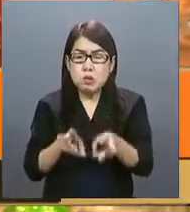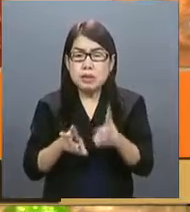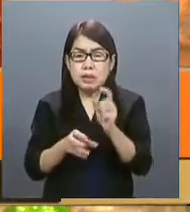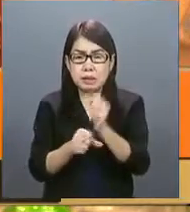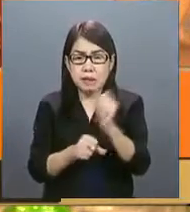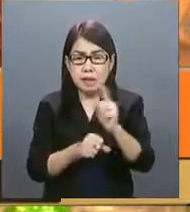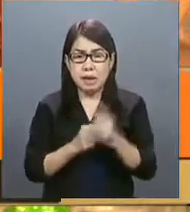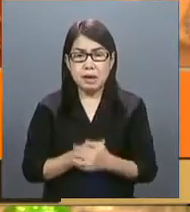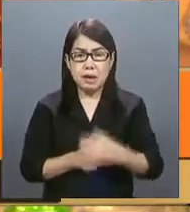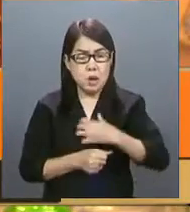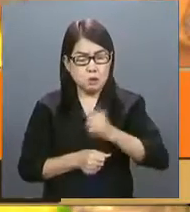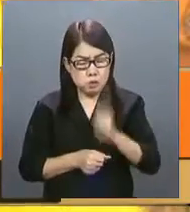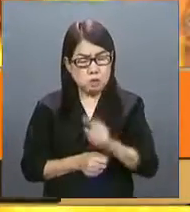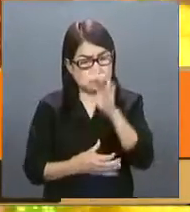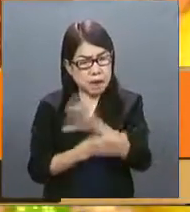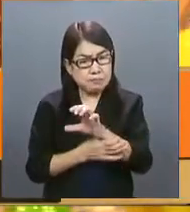าเสียค่าปรับให้ได้